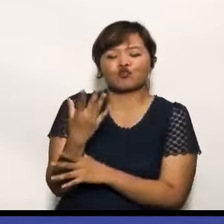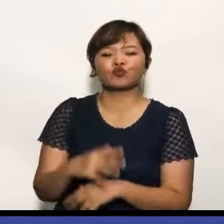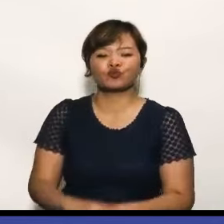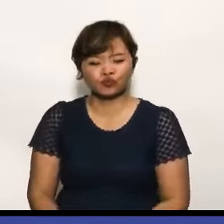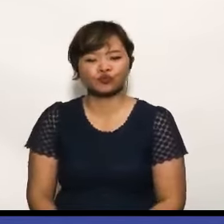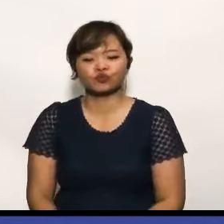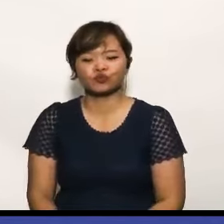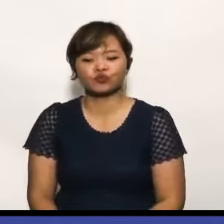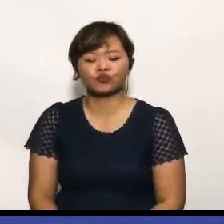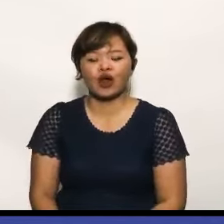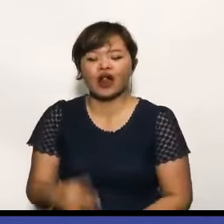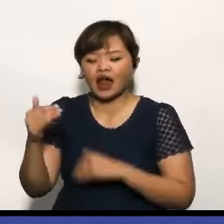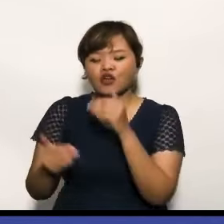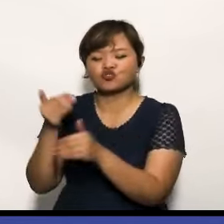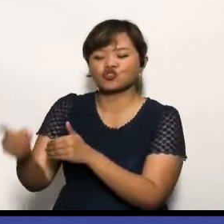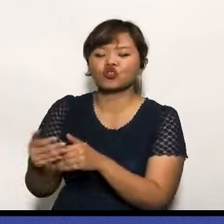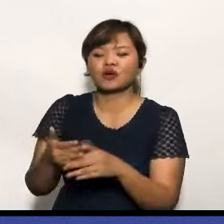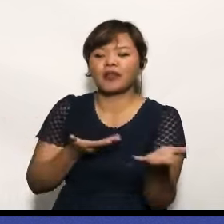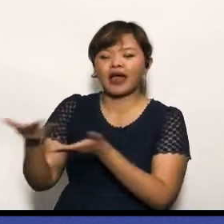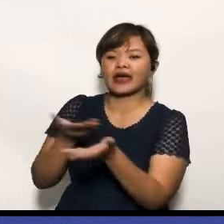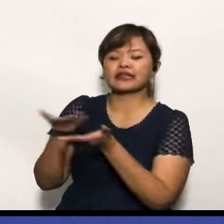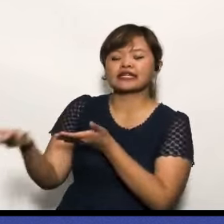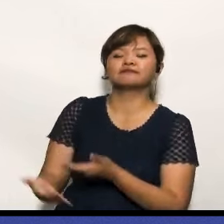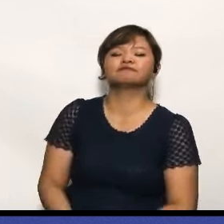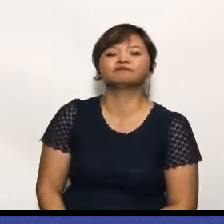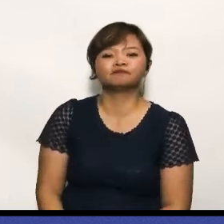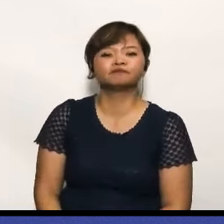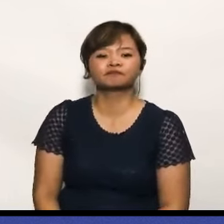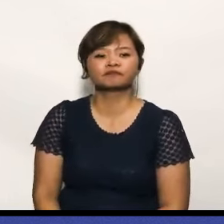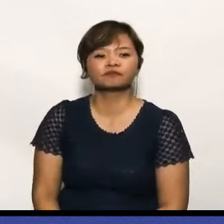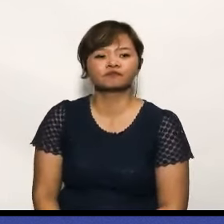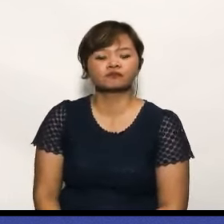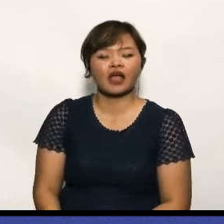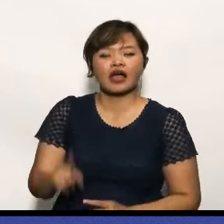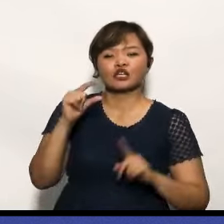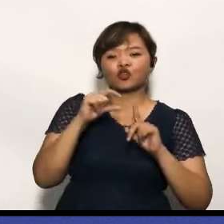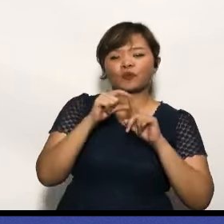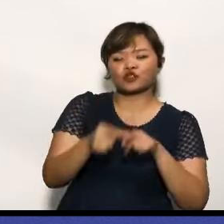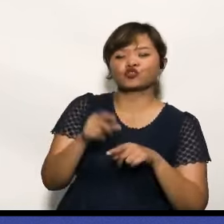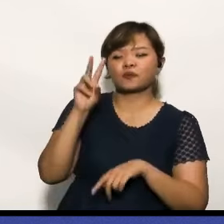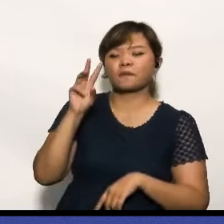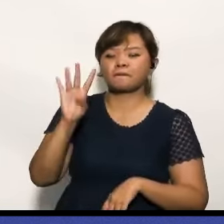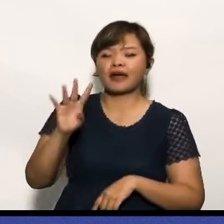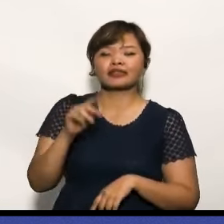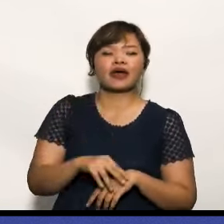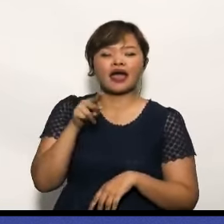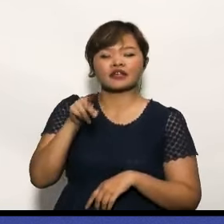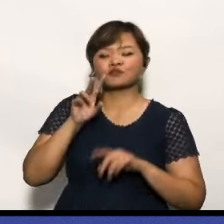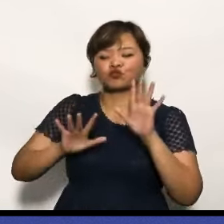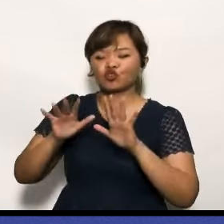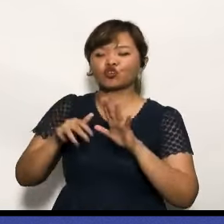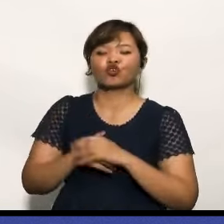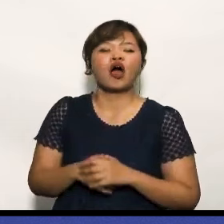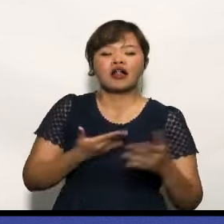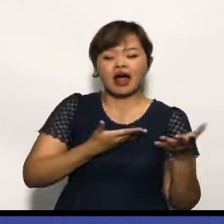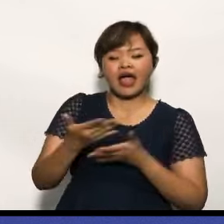berikutnya masuk ke serve, melayani. 1 Petrus 4 ayat 10 dikatakan, layanilah seorang